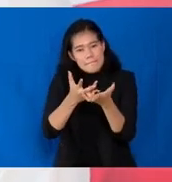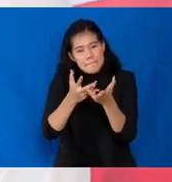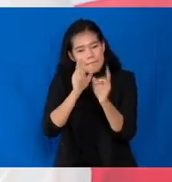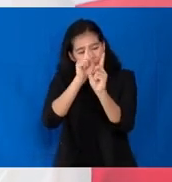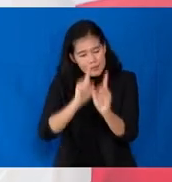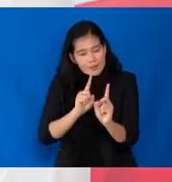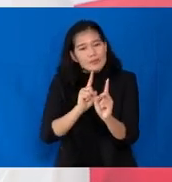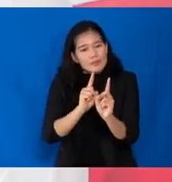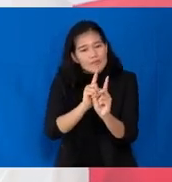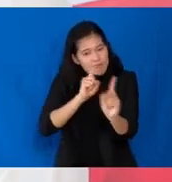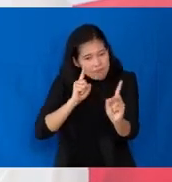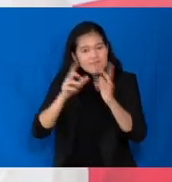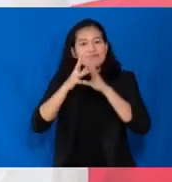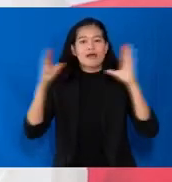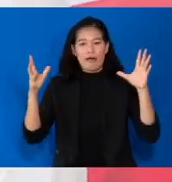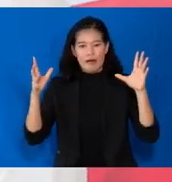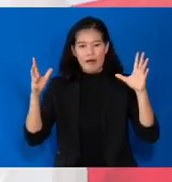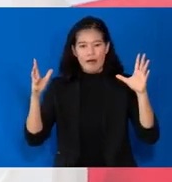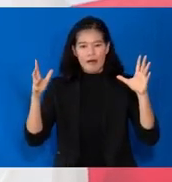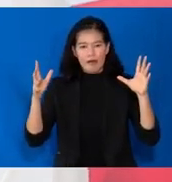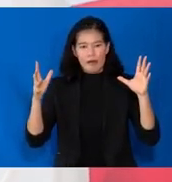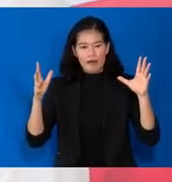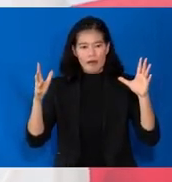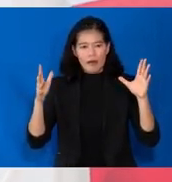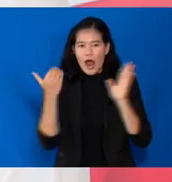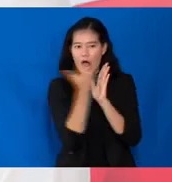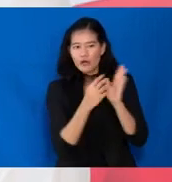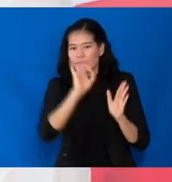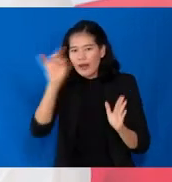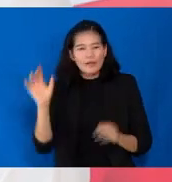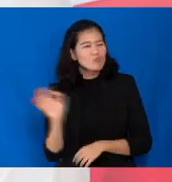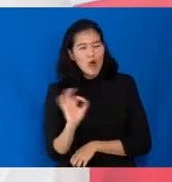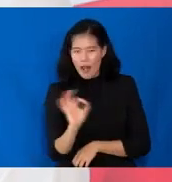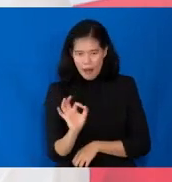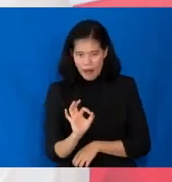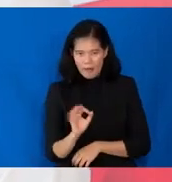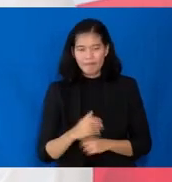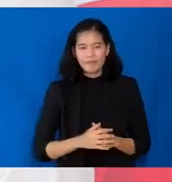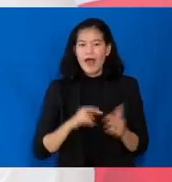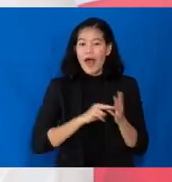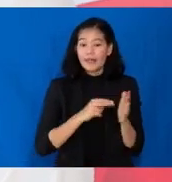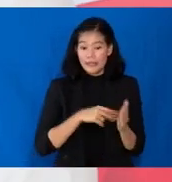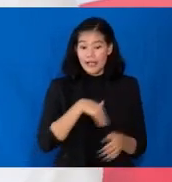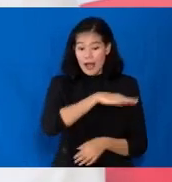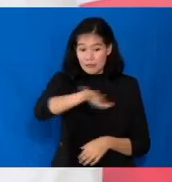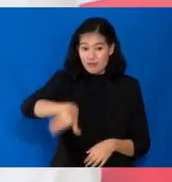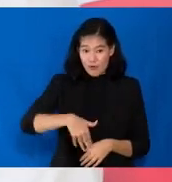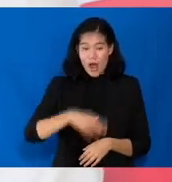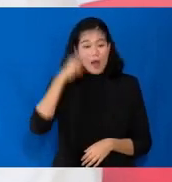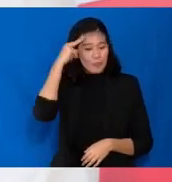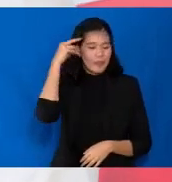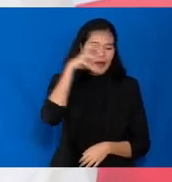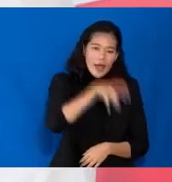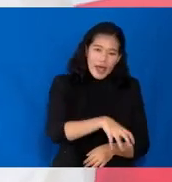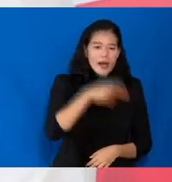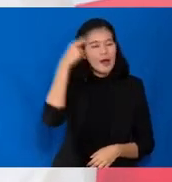besar bukan kebijakan yang lain Jadi kita semua pemerintah pusat pemerintah daerah